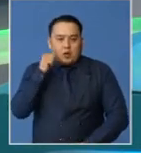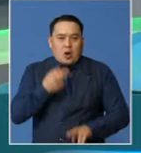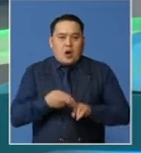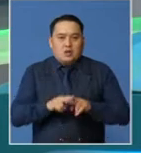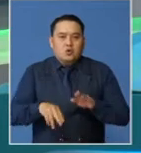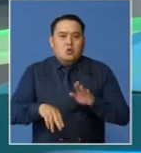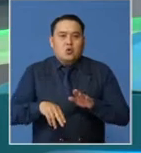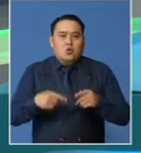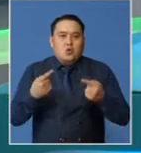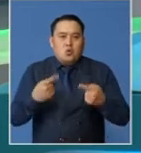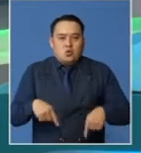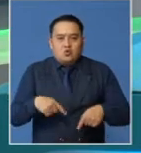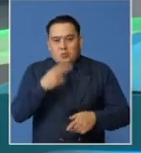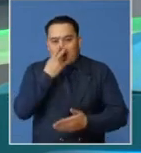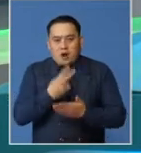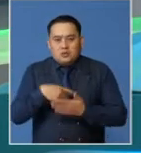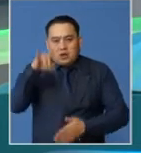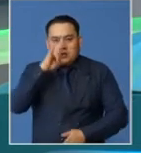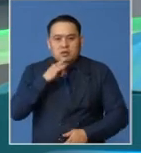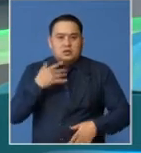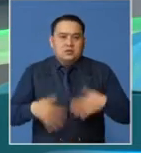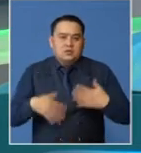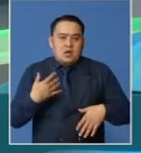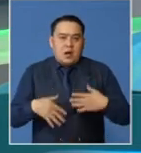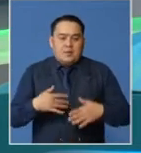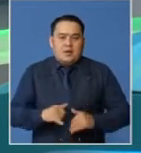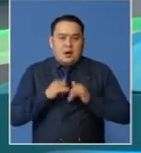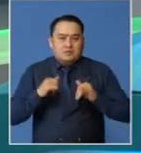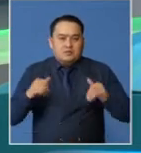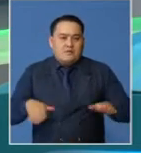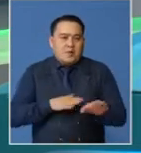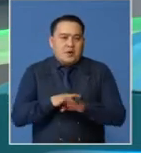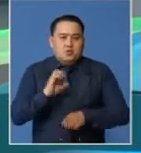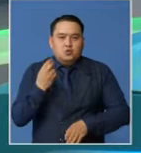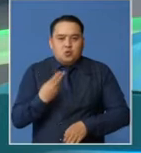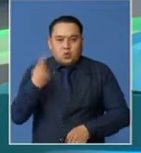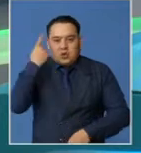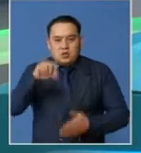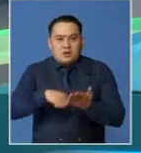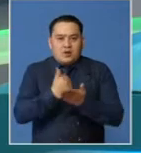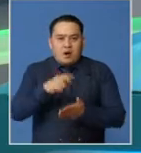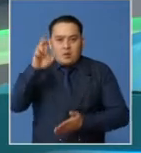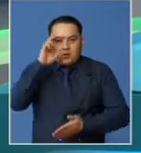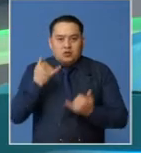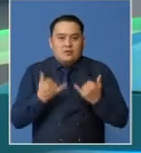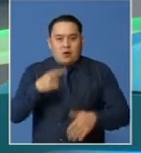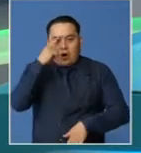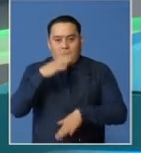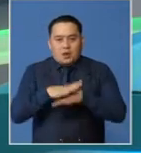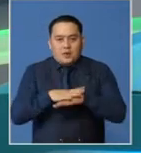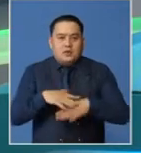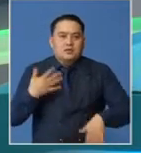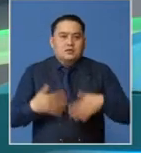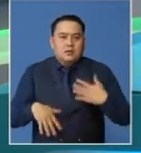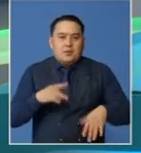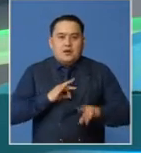Это один из худших показателей по стране. О причинах слабого темпа реализации социальной инициативы Ельбасы говорили сегодня в